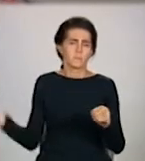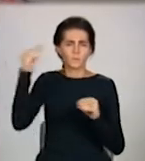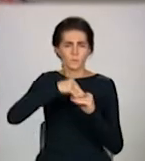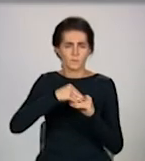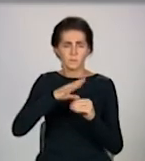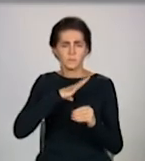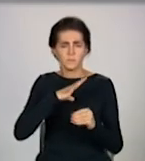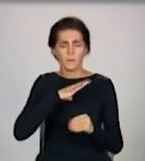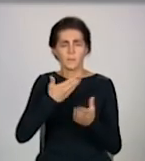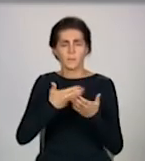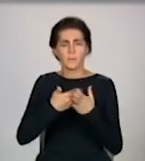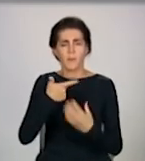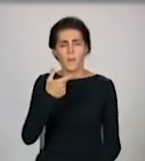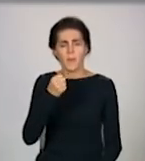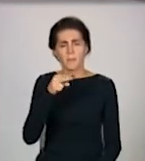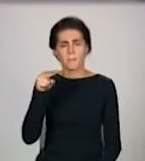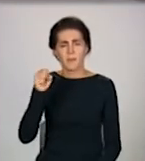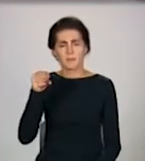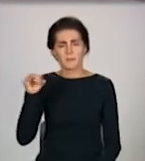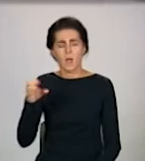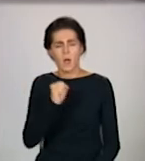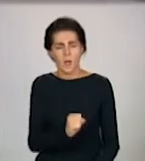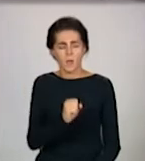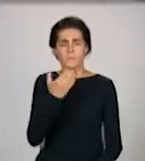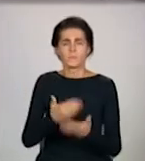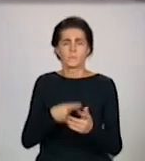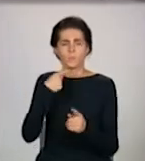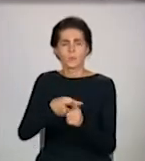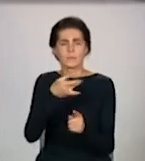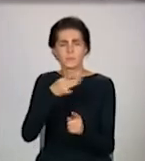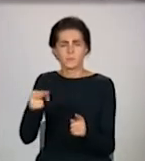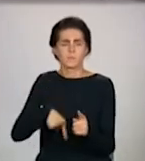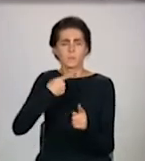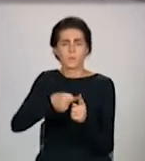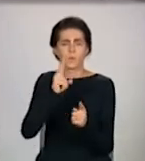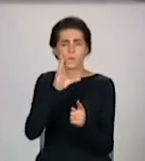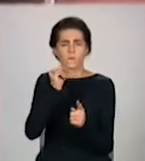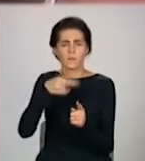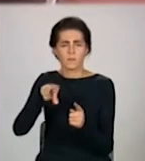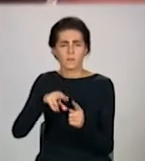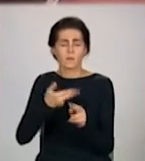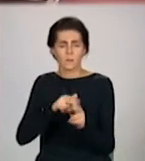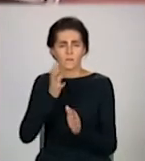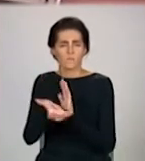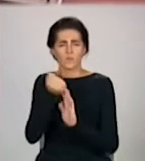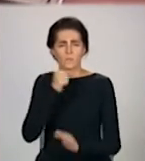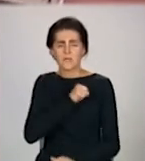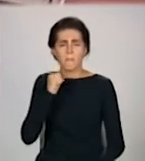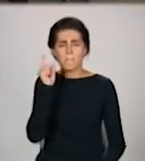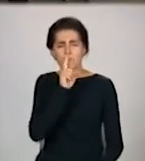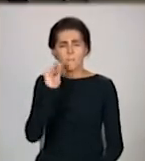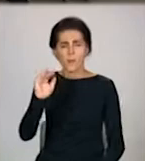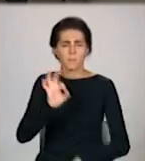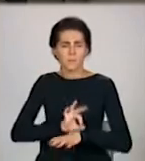мала гепатит А, мала ковід і мала грип. Ми це виявляли тест-системами. Зазвичай маленькі